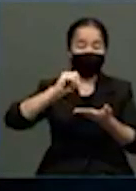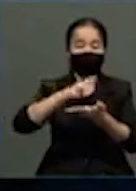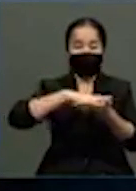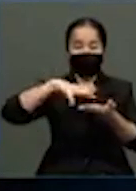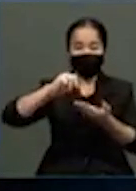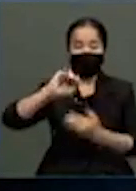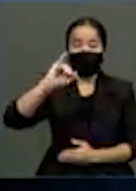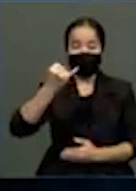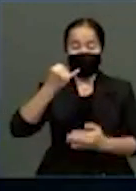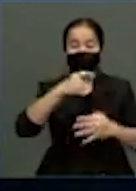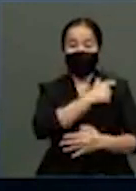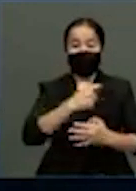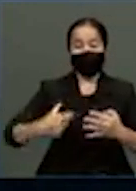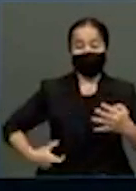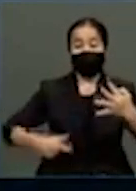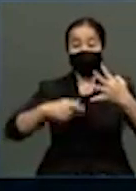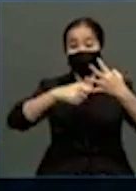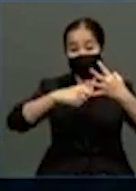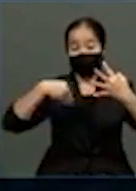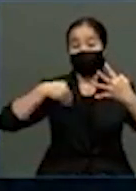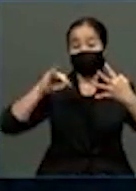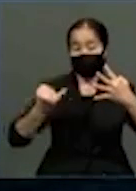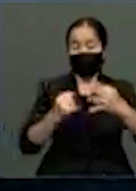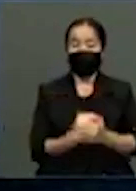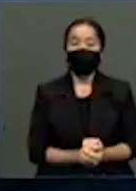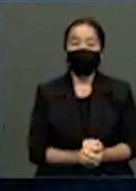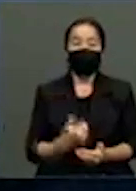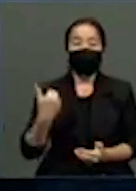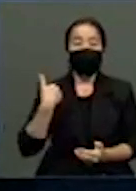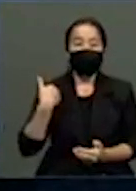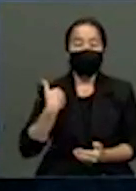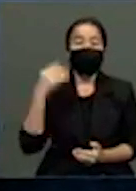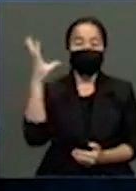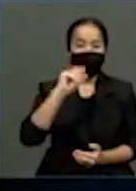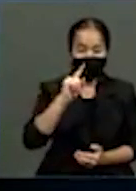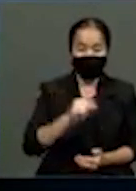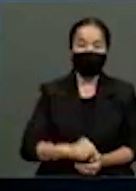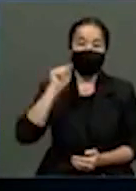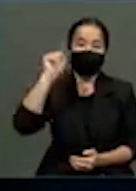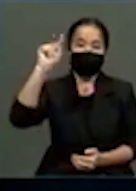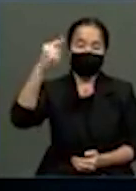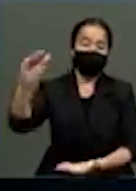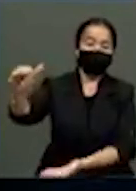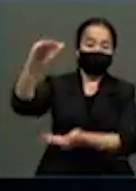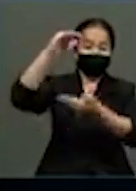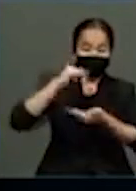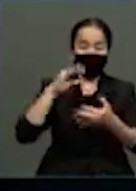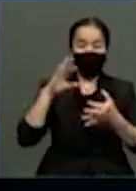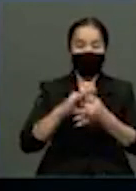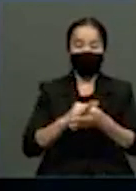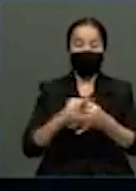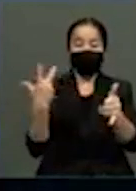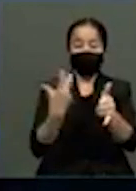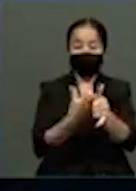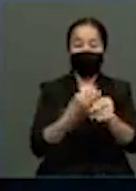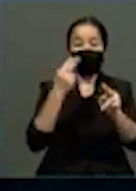ได้แถลงข่าวร่วมกันกับทางกระทรวงสาธารณสุขวัคซีนทางเลือกก็ได้มีการชี้แจง